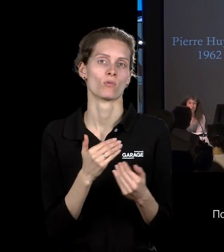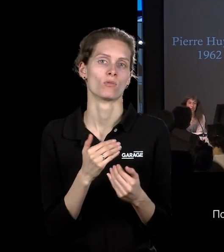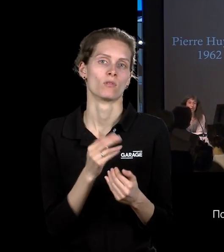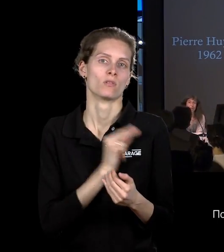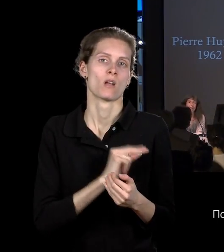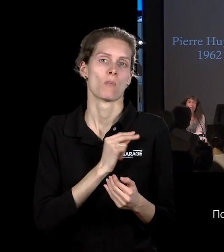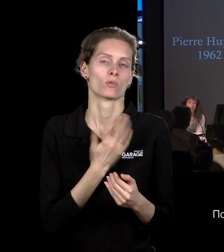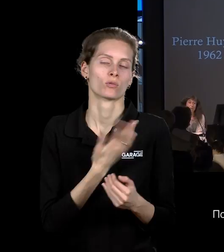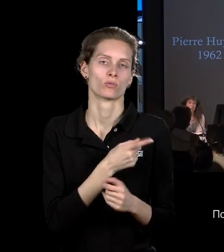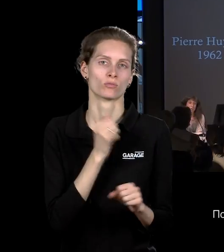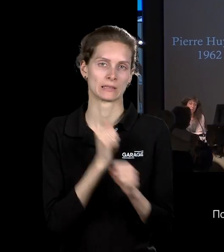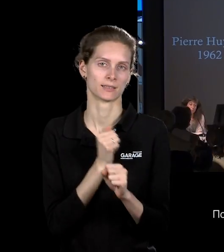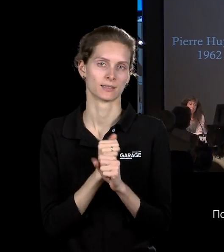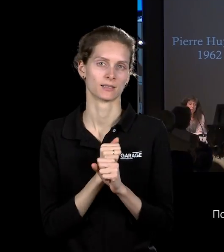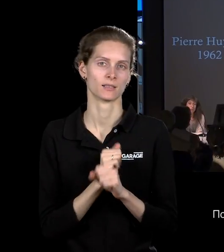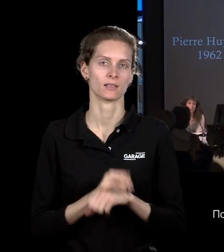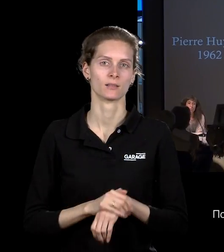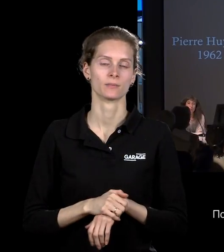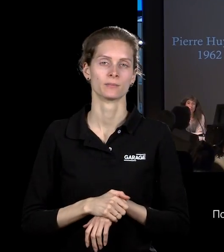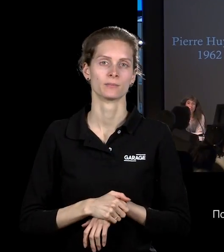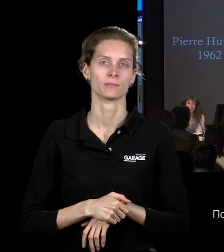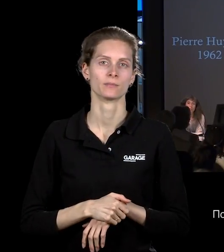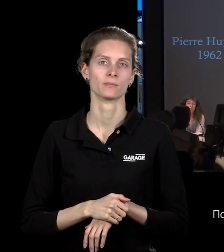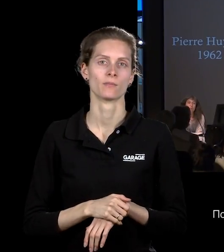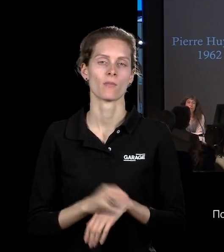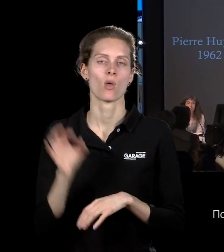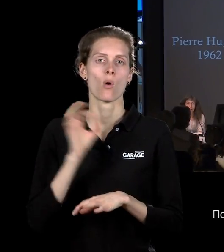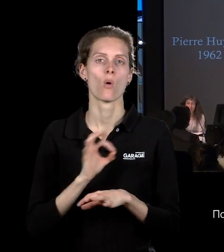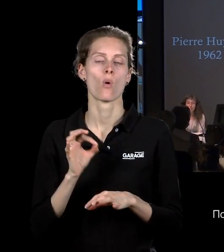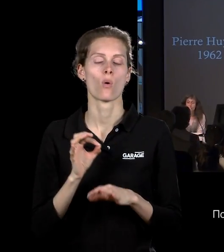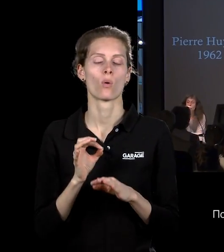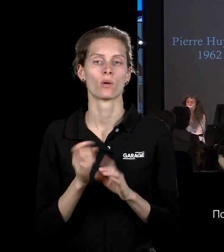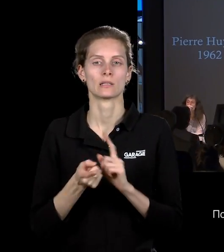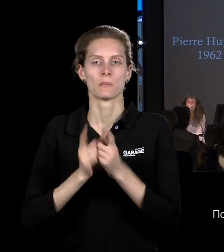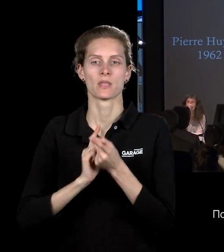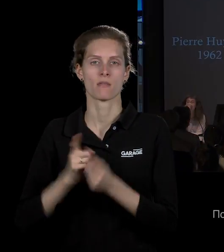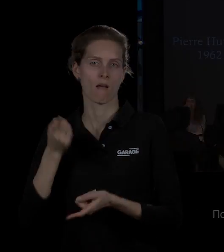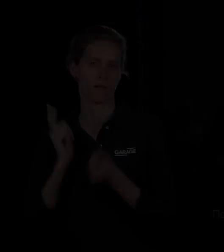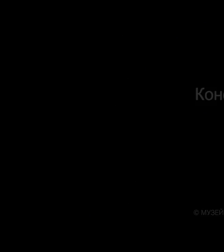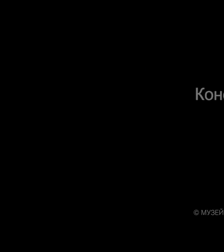замечательный художник сделал, тоже про изменение, про сдвиг реальности.